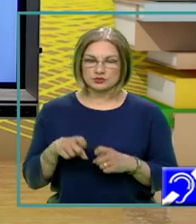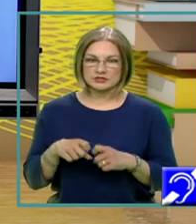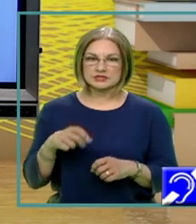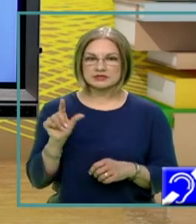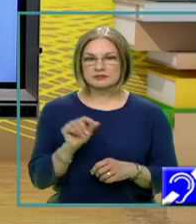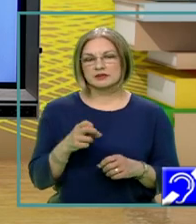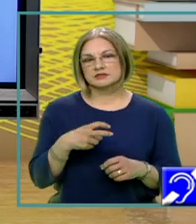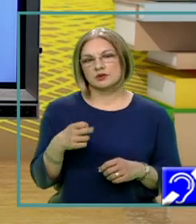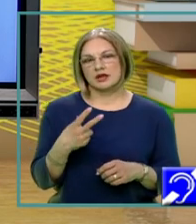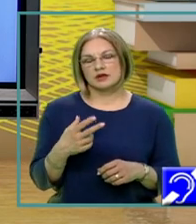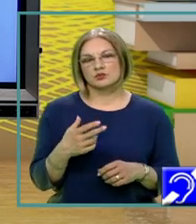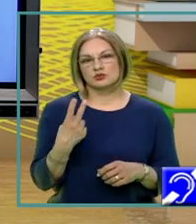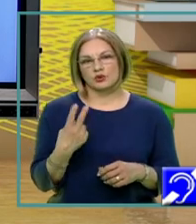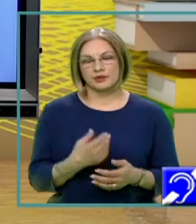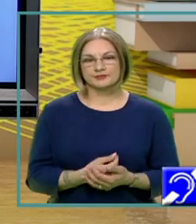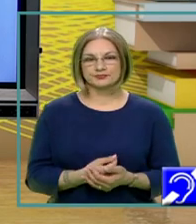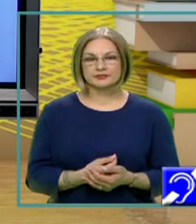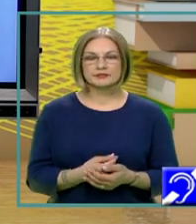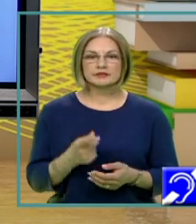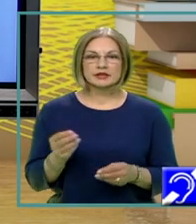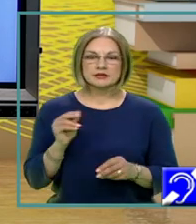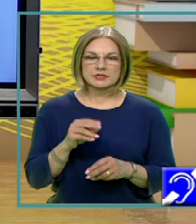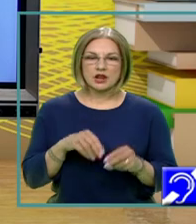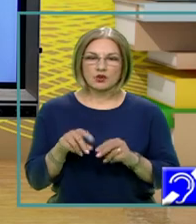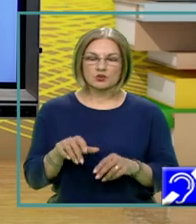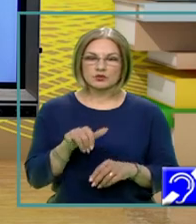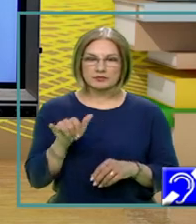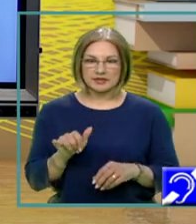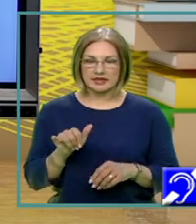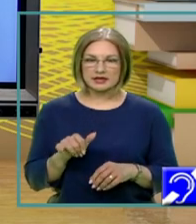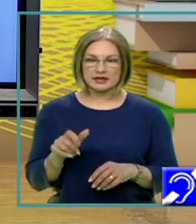egal decât 2 vom înlocui în definiția lege de compoziție